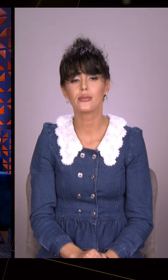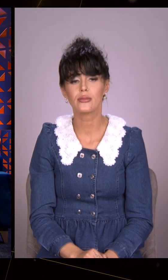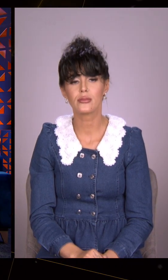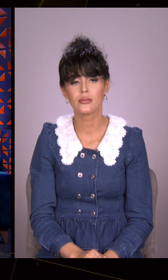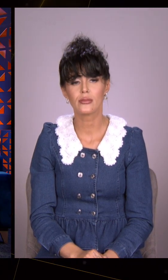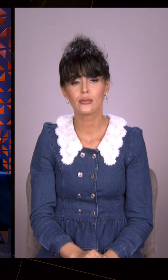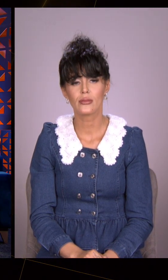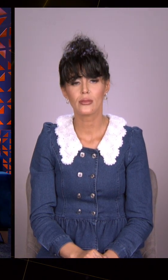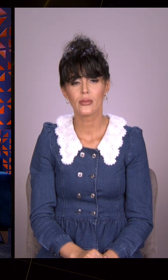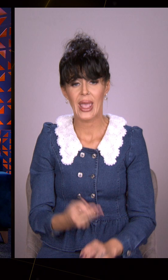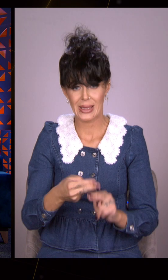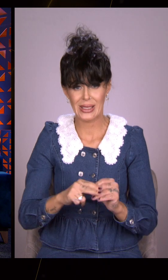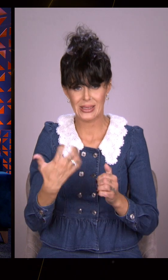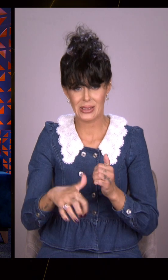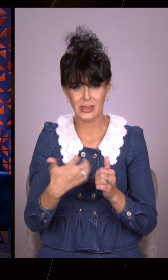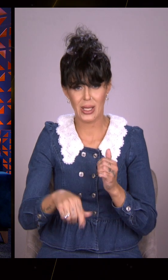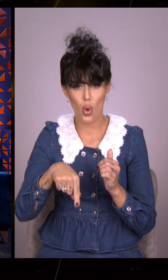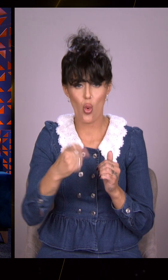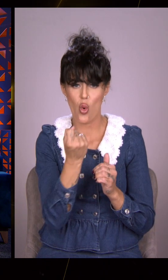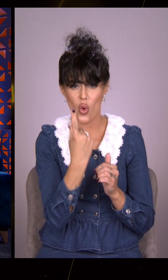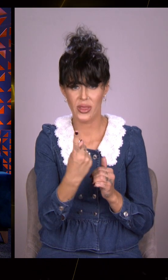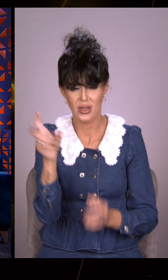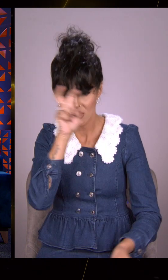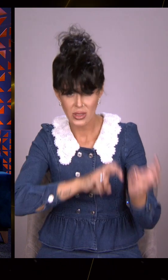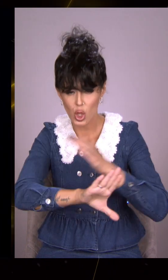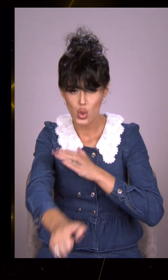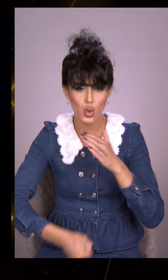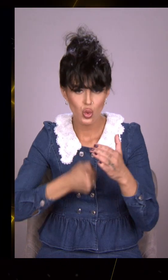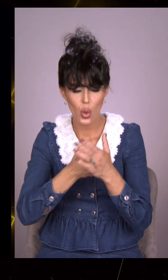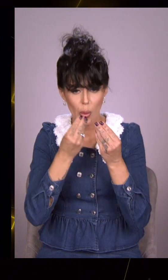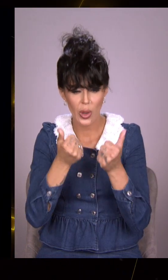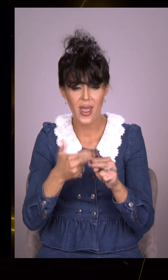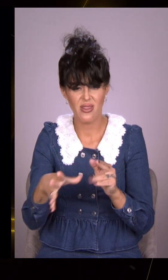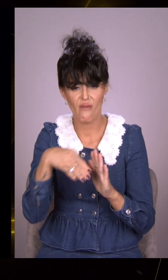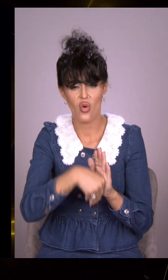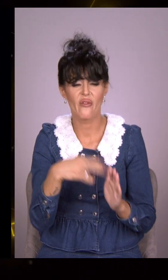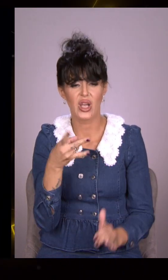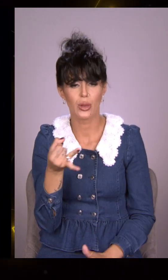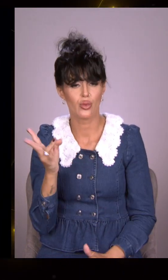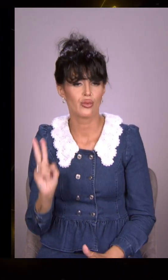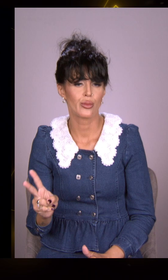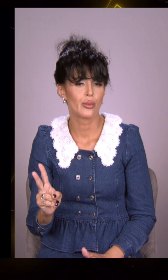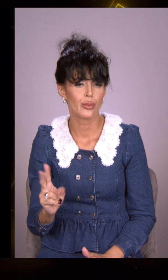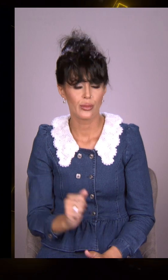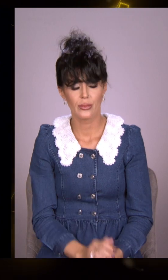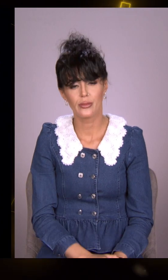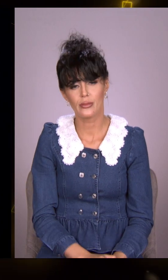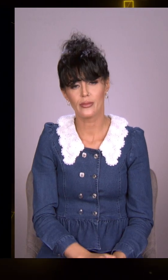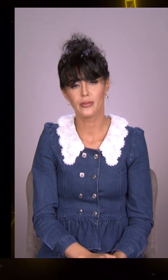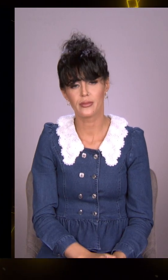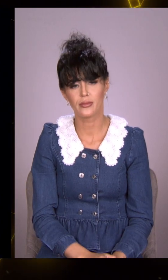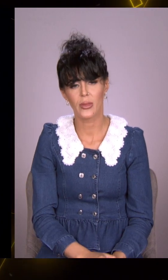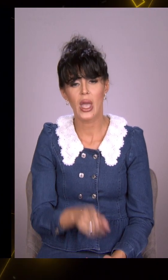І серед цих 11, я так розумію, є ваш онук. Ну так. Олексію, а що ви побачили тоді,